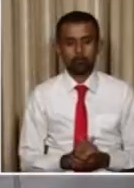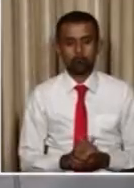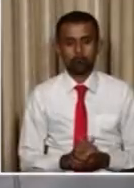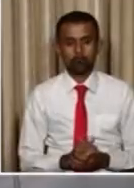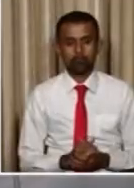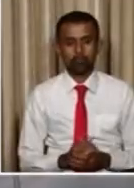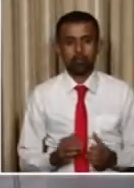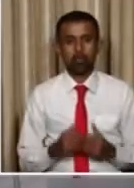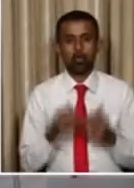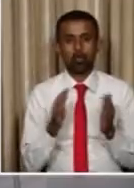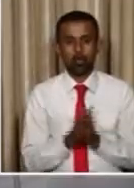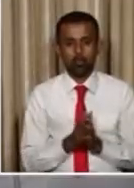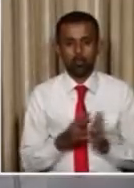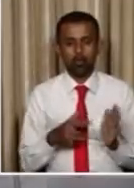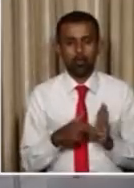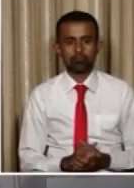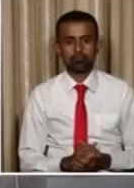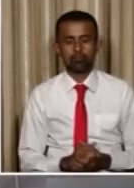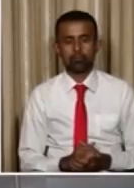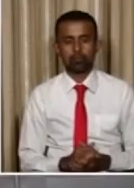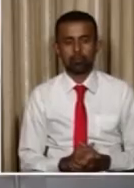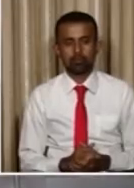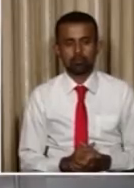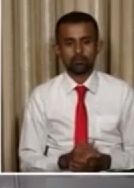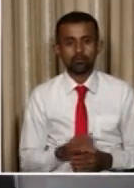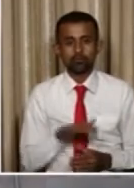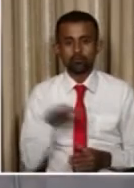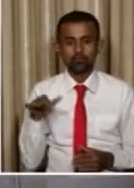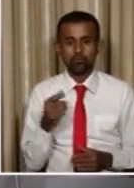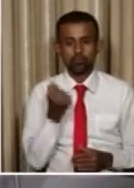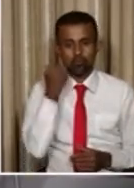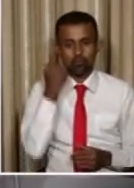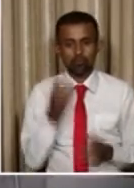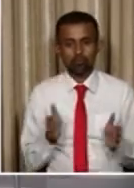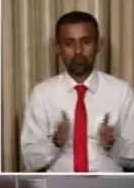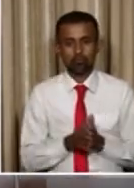නෙමෙයි සමස්ත ආර්ථික ප්‍රතිපත්තිය පිළිබඳව අමතක කළා සමාජවාදයක් පොරවගෙන කටයුතු කරනවා.